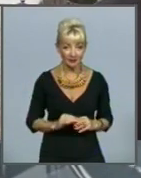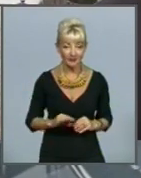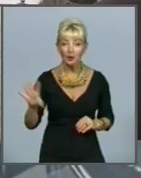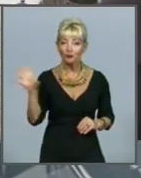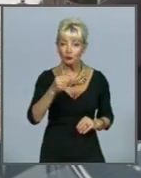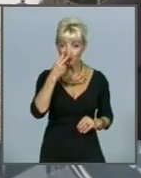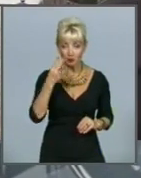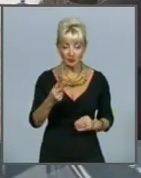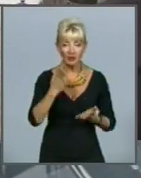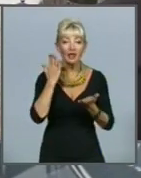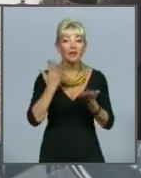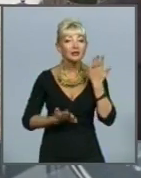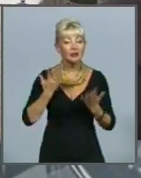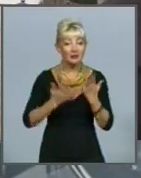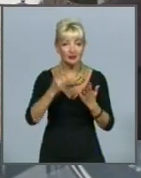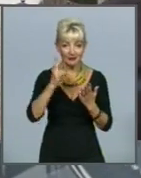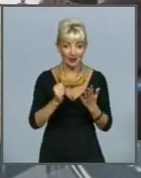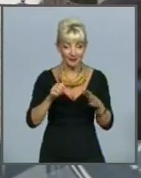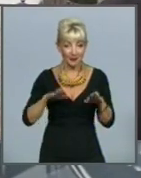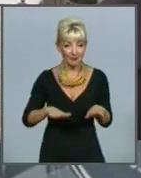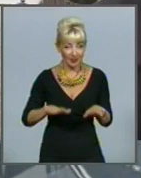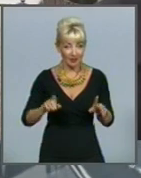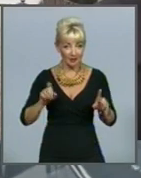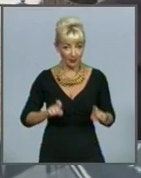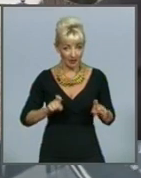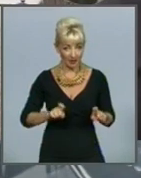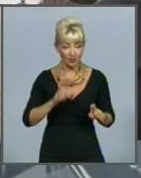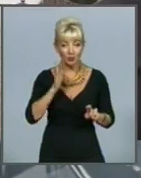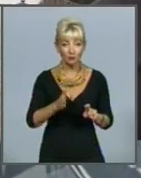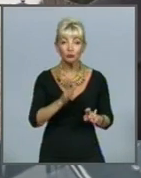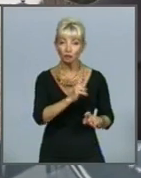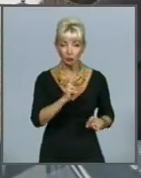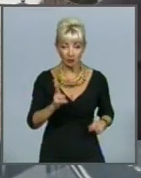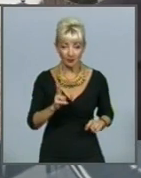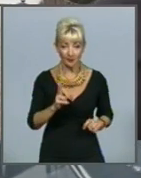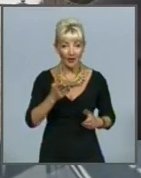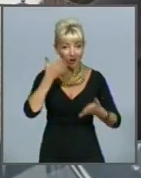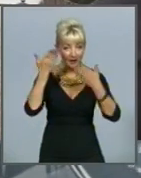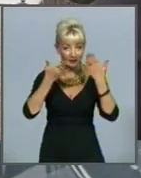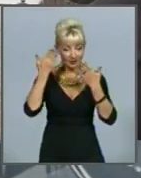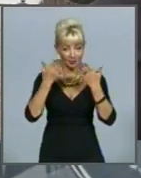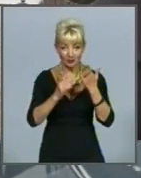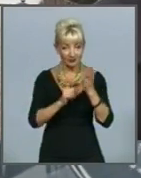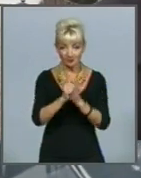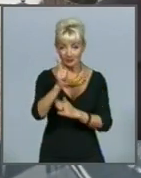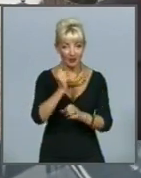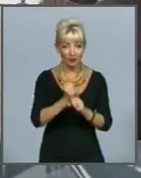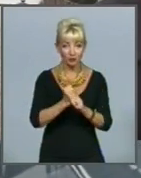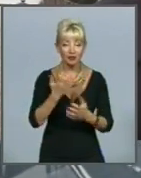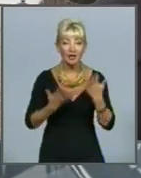на платформе посадочной будет находиться кто-то, аттракцион не запустится. Если не